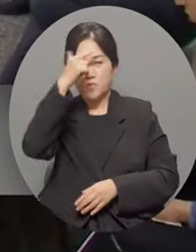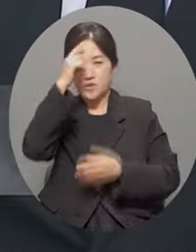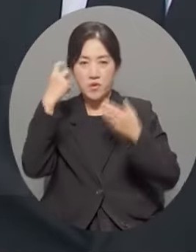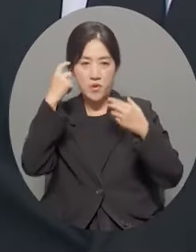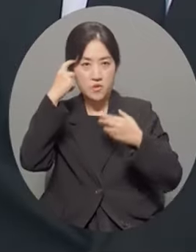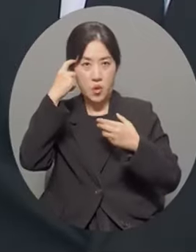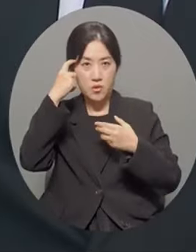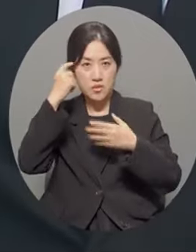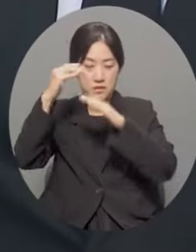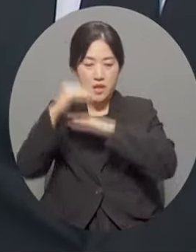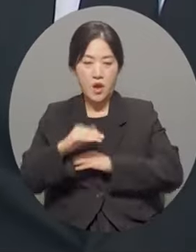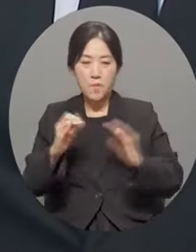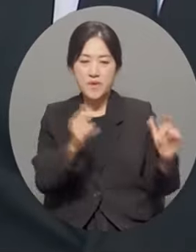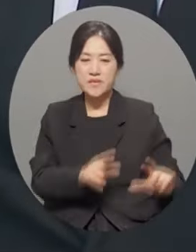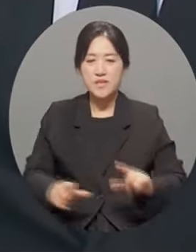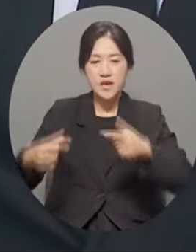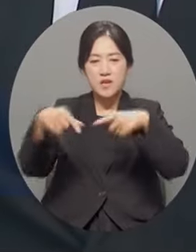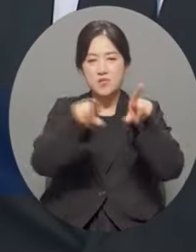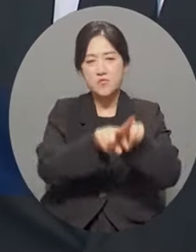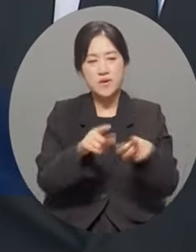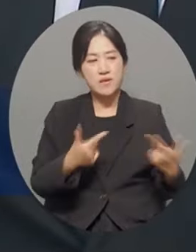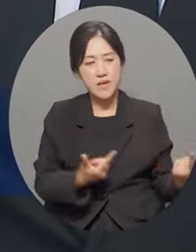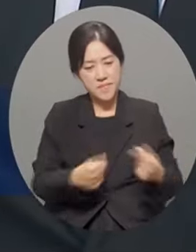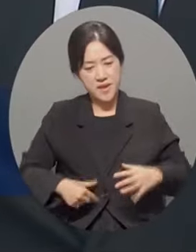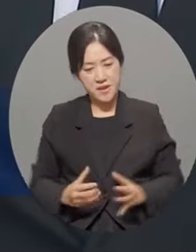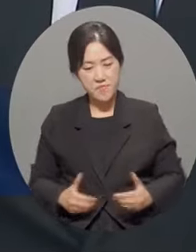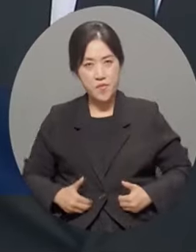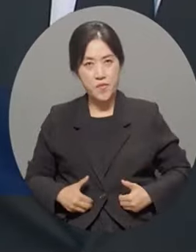협치에 있다고 밝혔습니다. 여야의